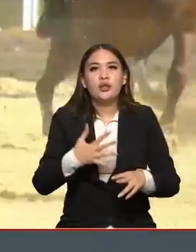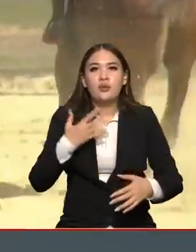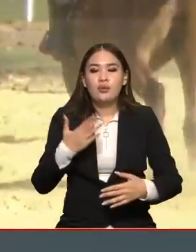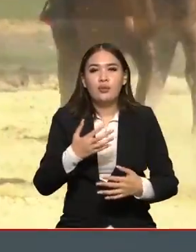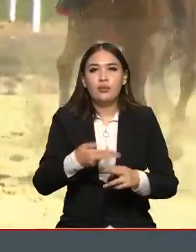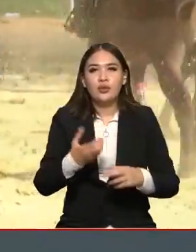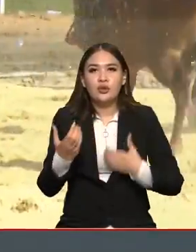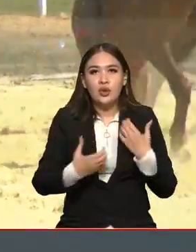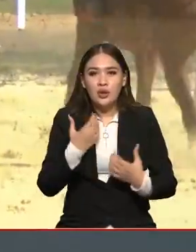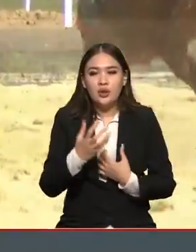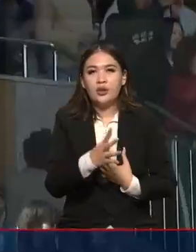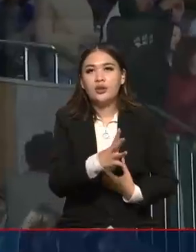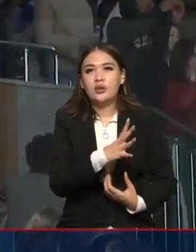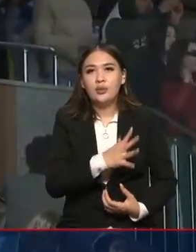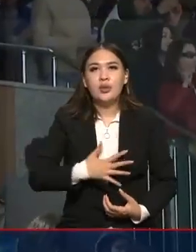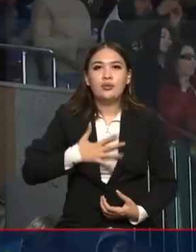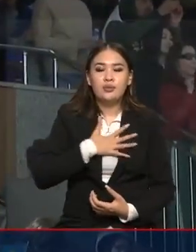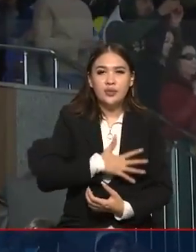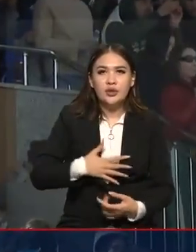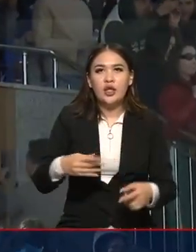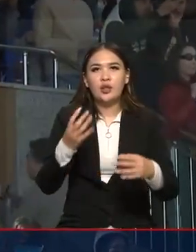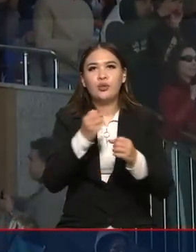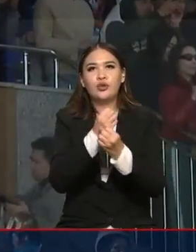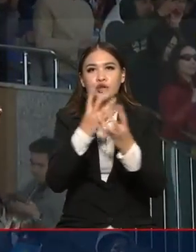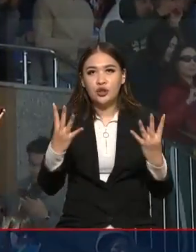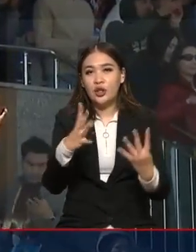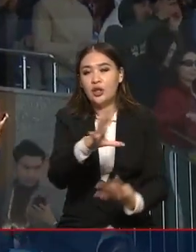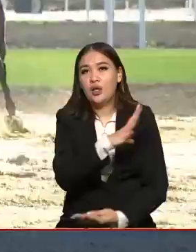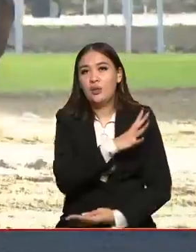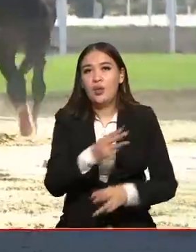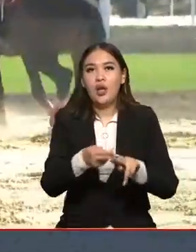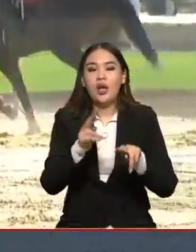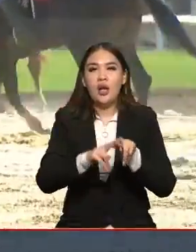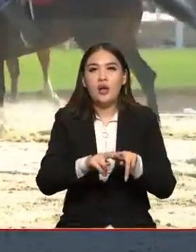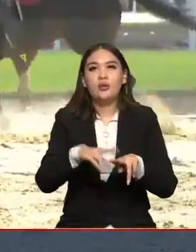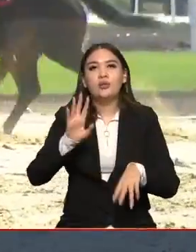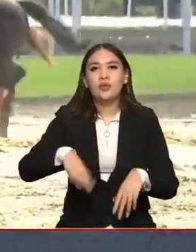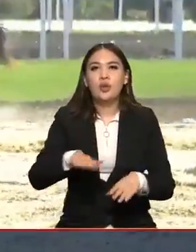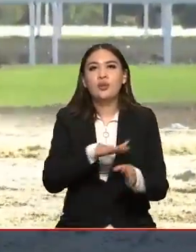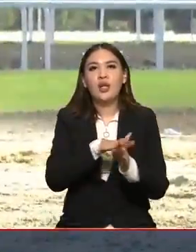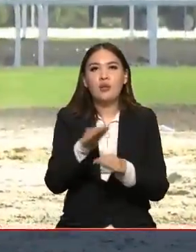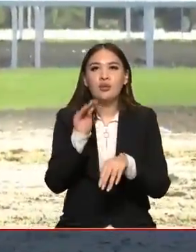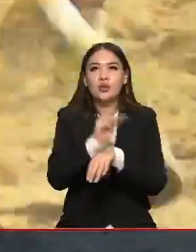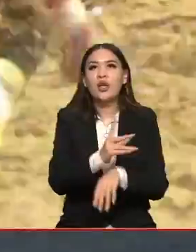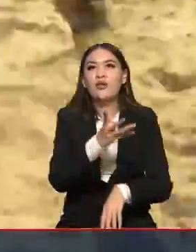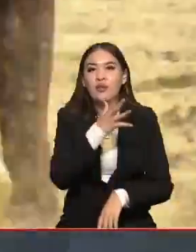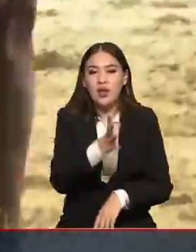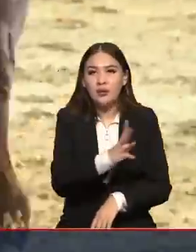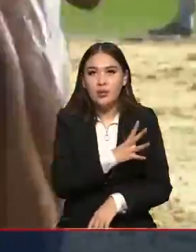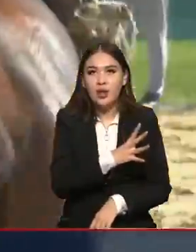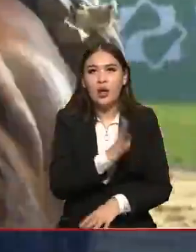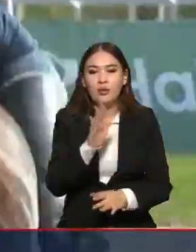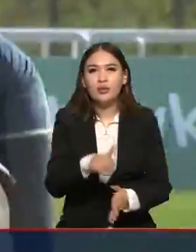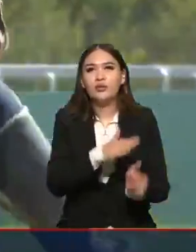Сначала наши догоняли соперников, потом сравняли счет 4-4. И победителя пришлось выявлять в дополнительное время. Фортуна оказалась на